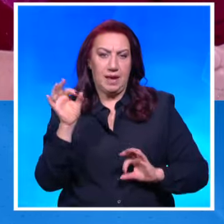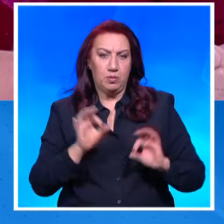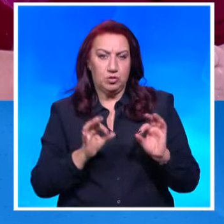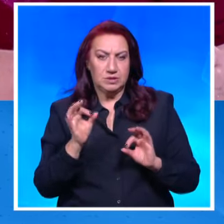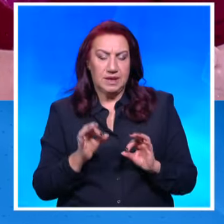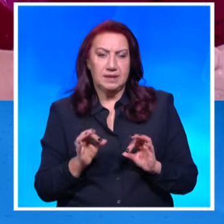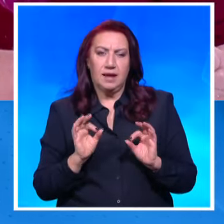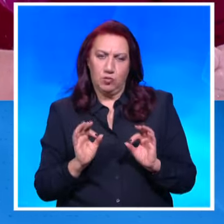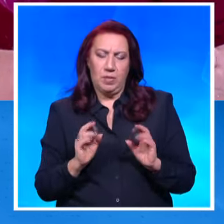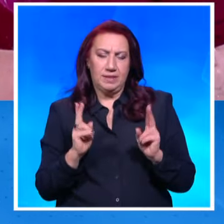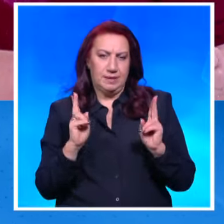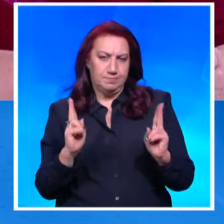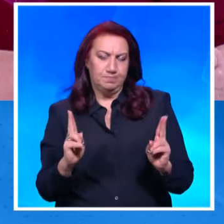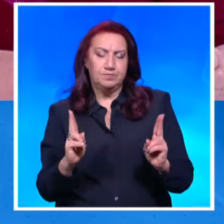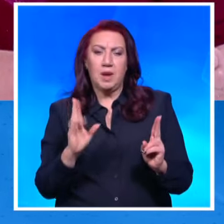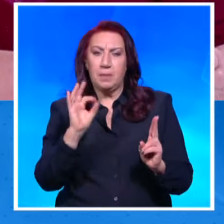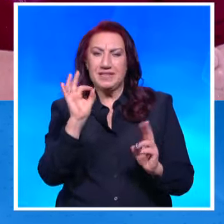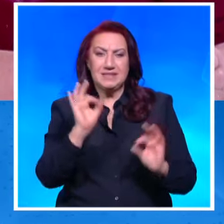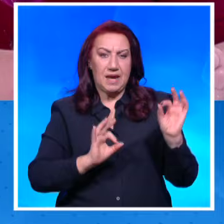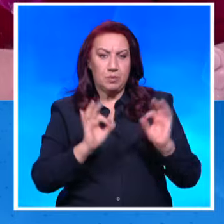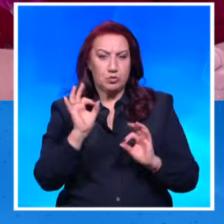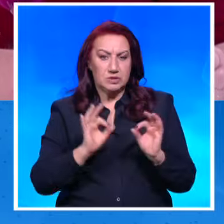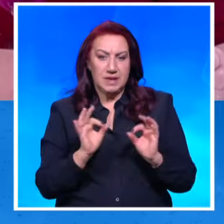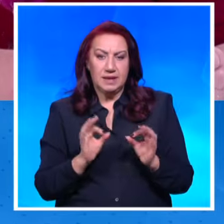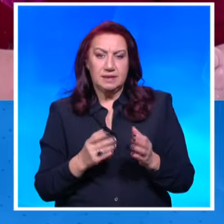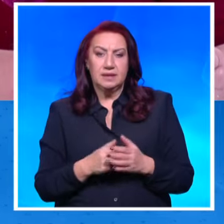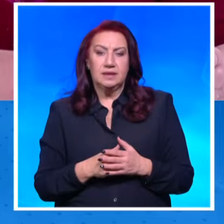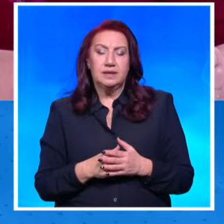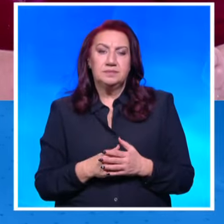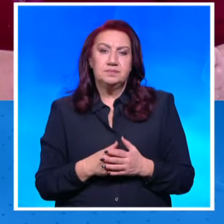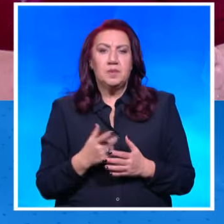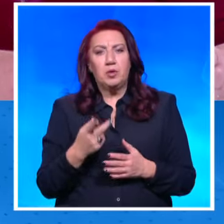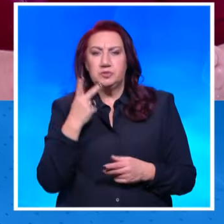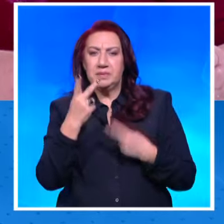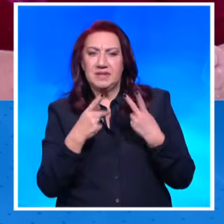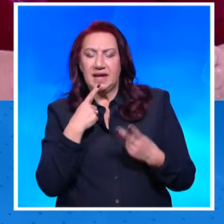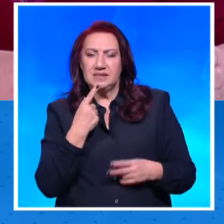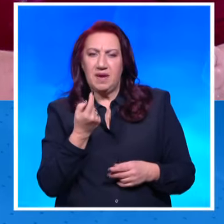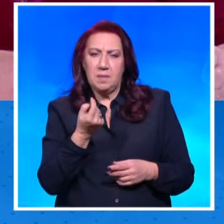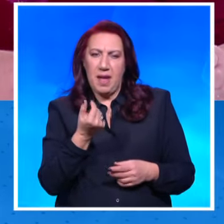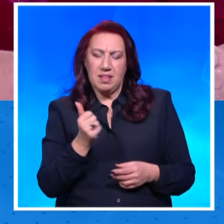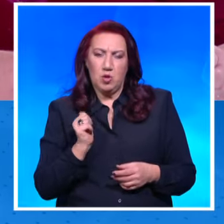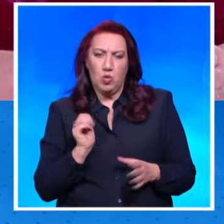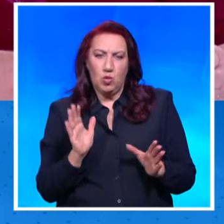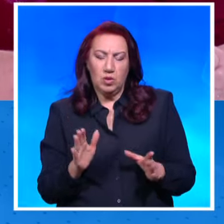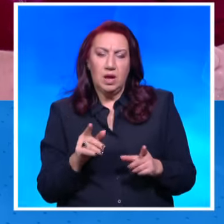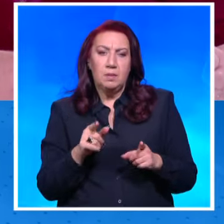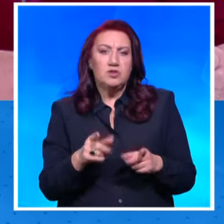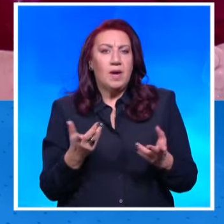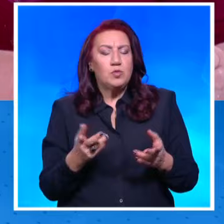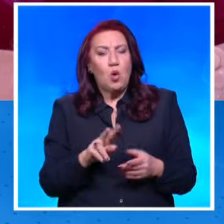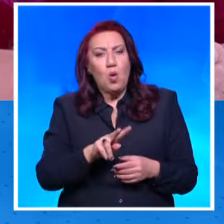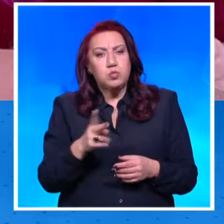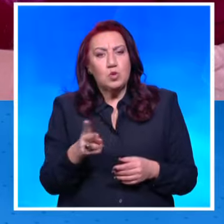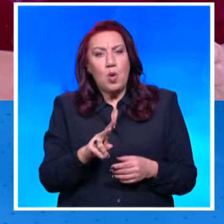този диапазон, малко над 50%. Може би това изглежда малко на някои зрители, но всъщност не е така. Това е един много изменчив вирус. Също